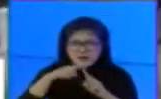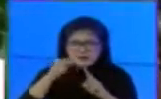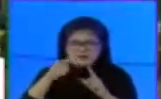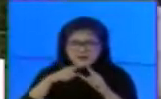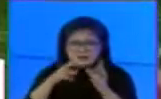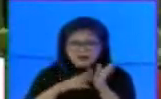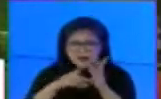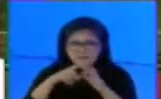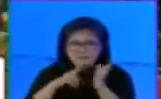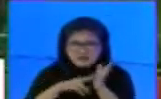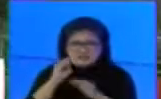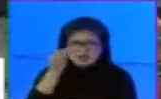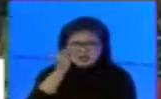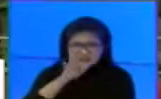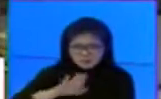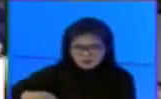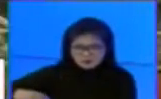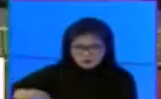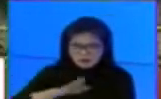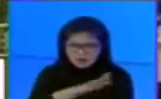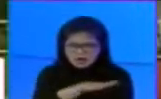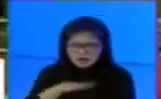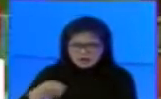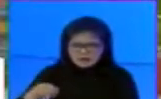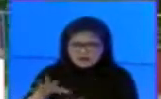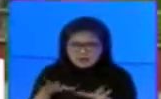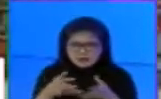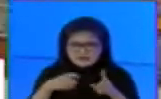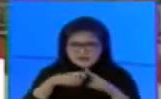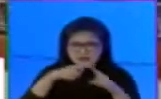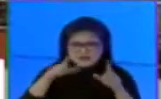Siswa kelas 6 SD tersebut mengalami lebam di bagian mata.